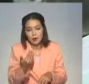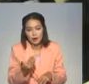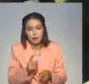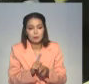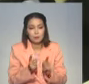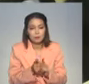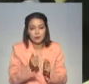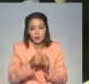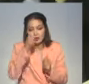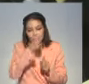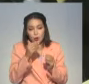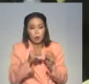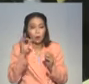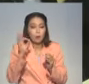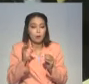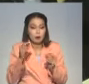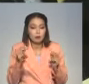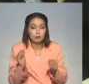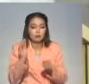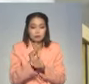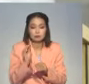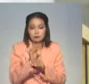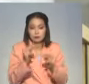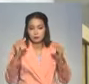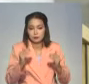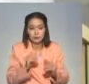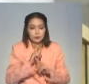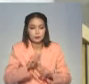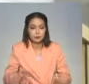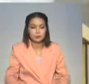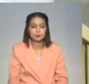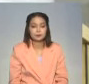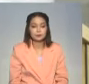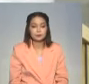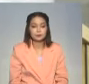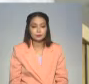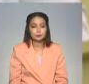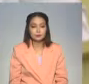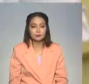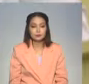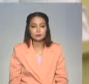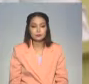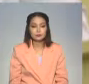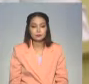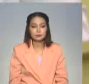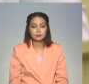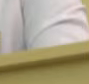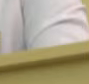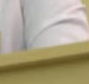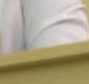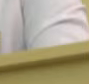Керісінше жыл сайын 10%-ке қымбаттайды. Ақбота Базарбай, Олег Федоров, Астана Таймс.